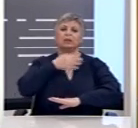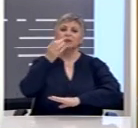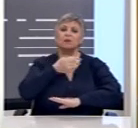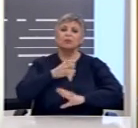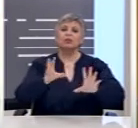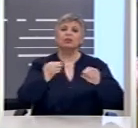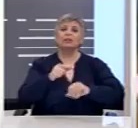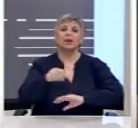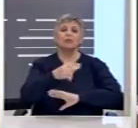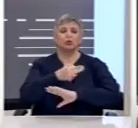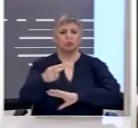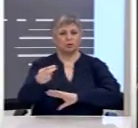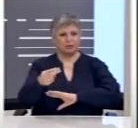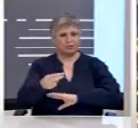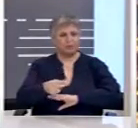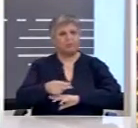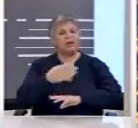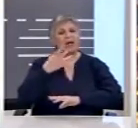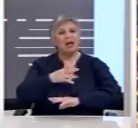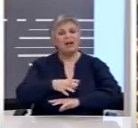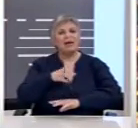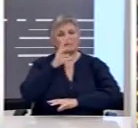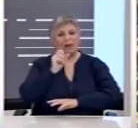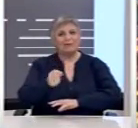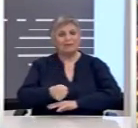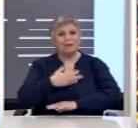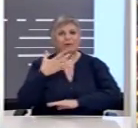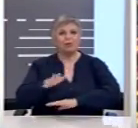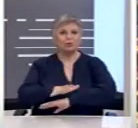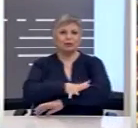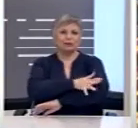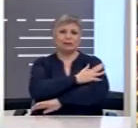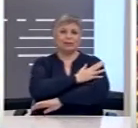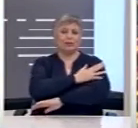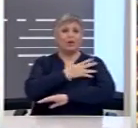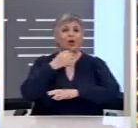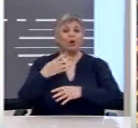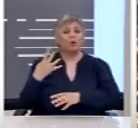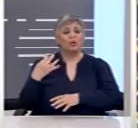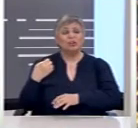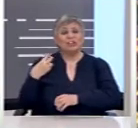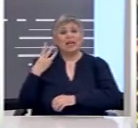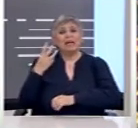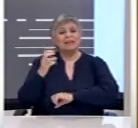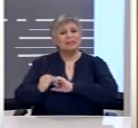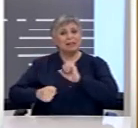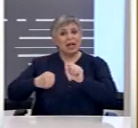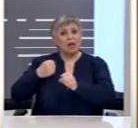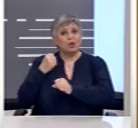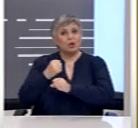Ιδιαίτερα όμως αισθάνομαι συγκίνηση, και το λέω ειλικρινά, διότι 43 χρόνια δεν είναι απλά